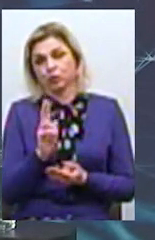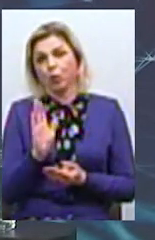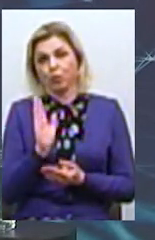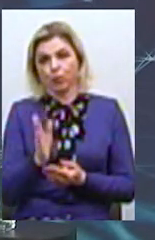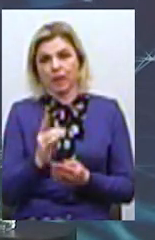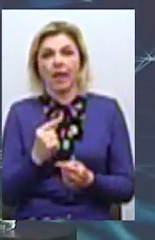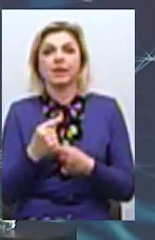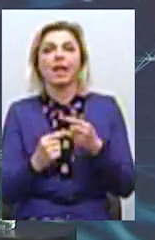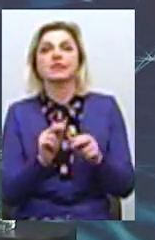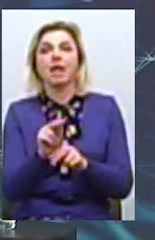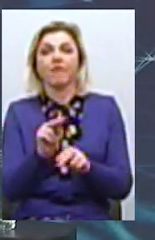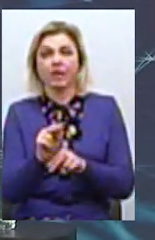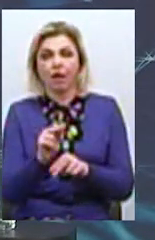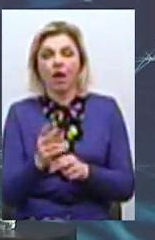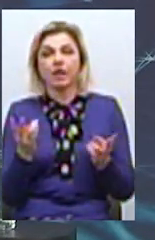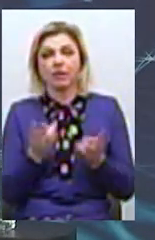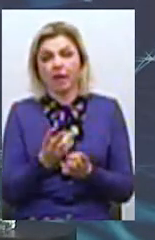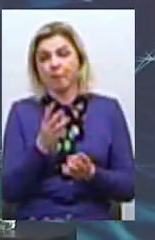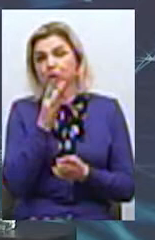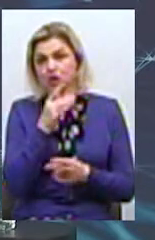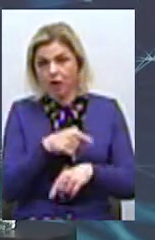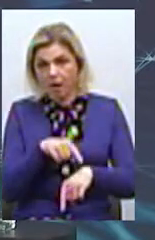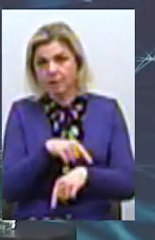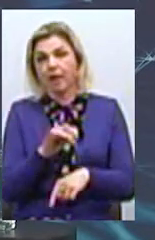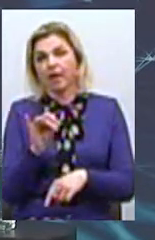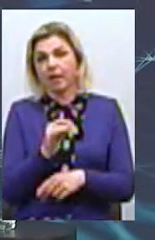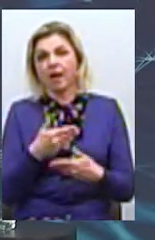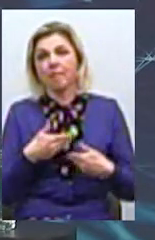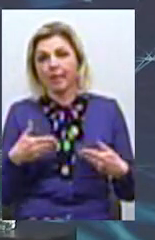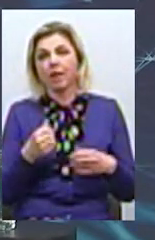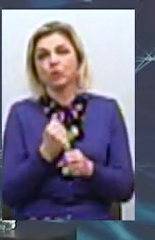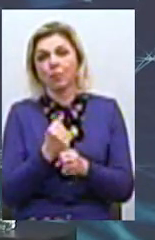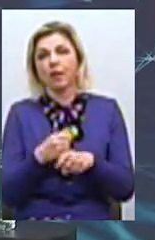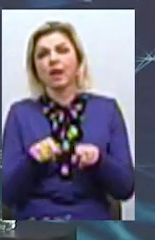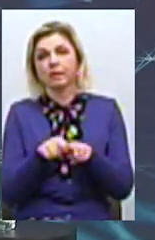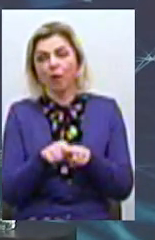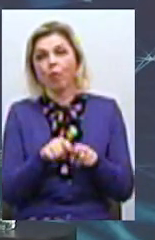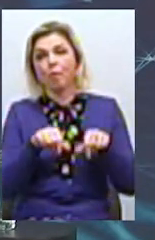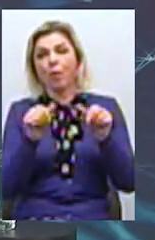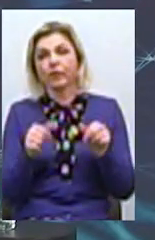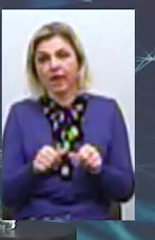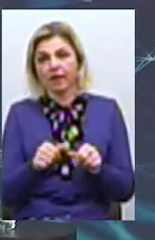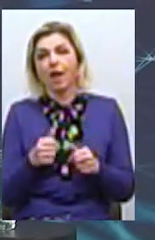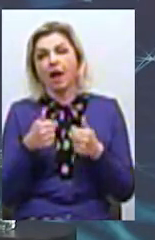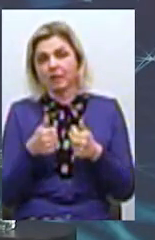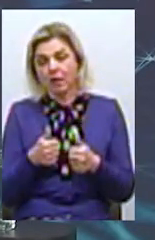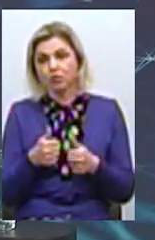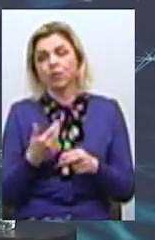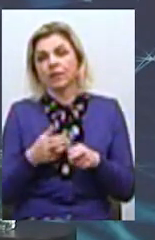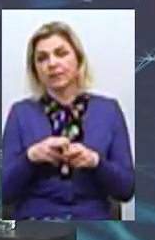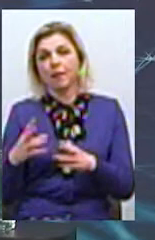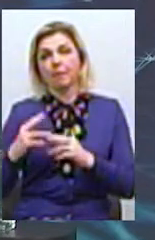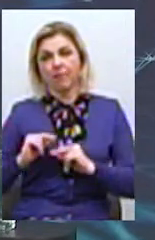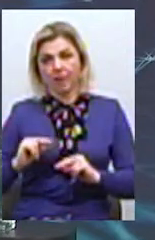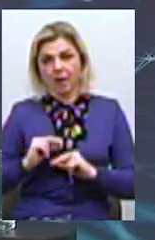наставниками, потрібен був час. А також ми зробили таку модель класну на сьогодні. Це